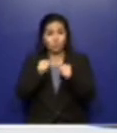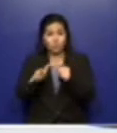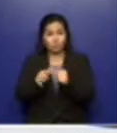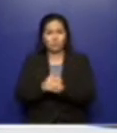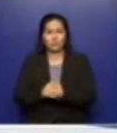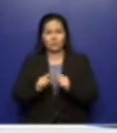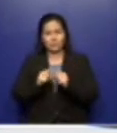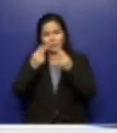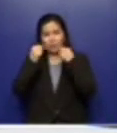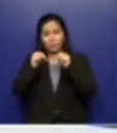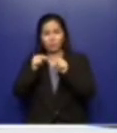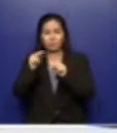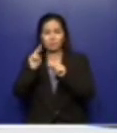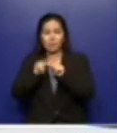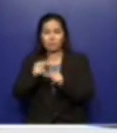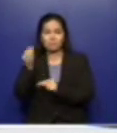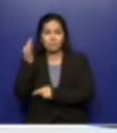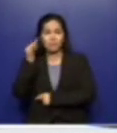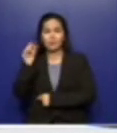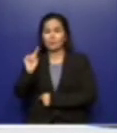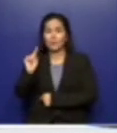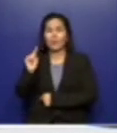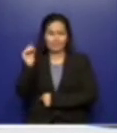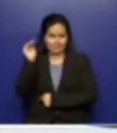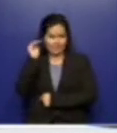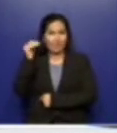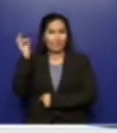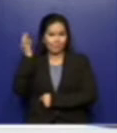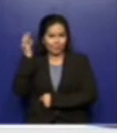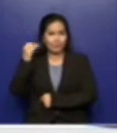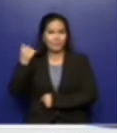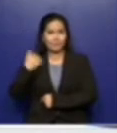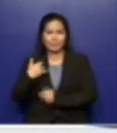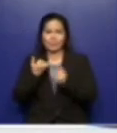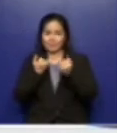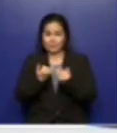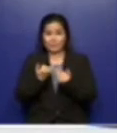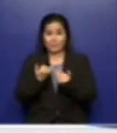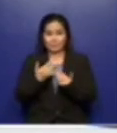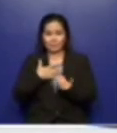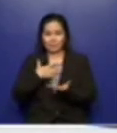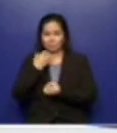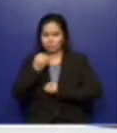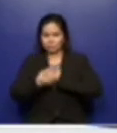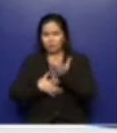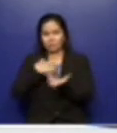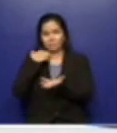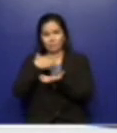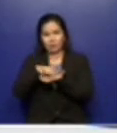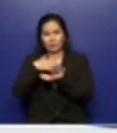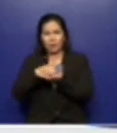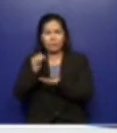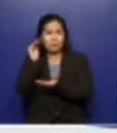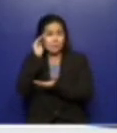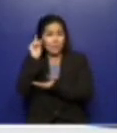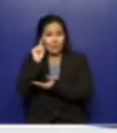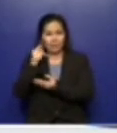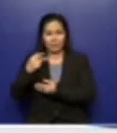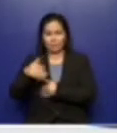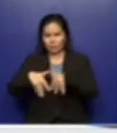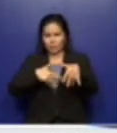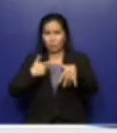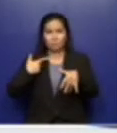าท่านอาจจะนั่งฟังอยู่ที่ไหนสักแห่งนะครับฉะนั้นสิ่งที่ผมจะพูดเนี่ยผมเชื่อว่าเป็นประโยชน์กับพี่น้องประชาช